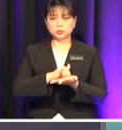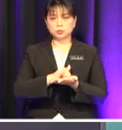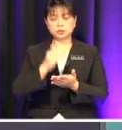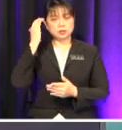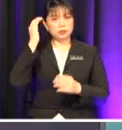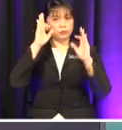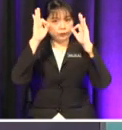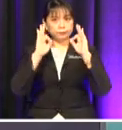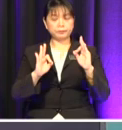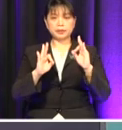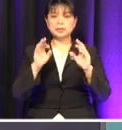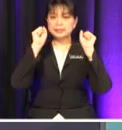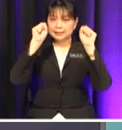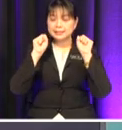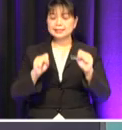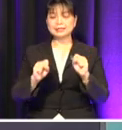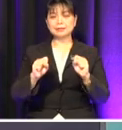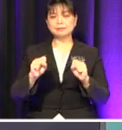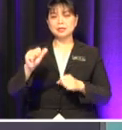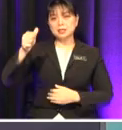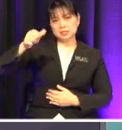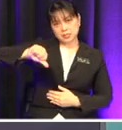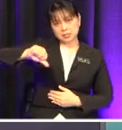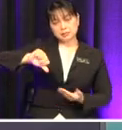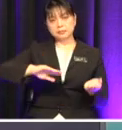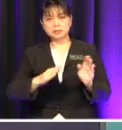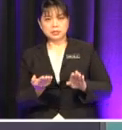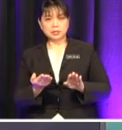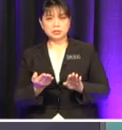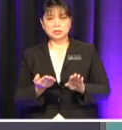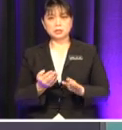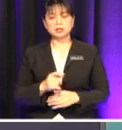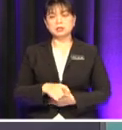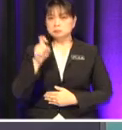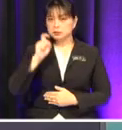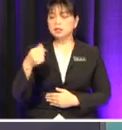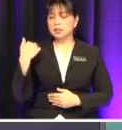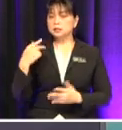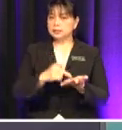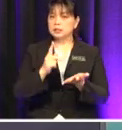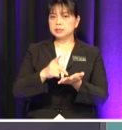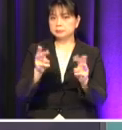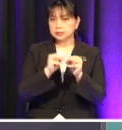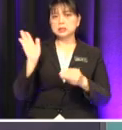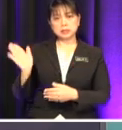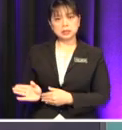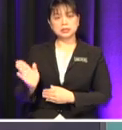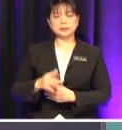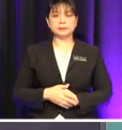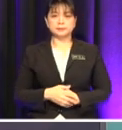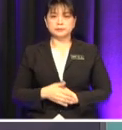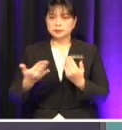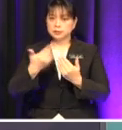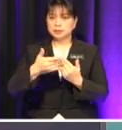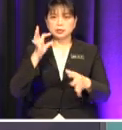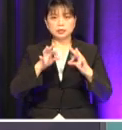kalamati dia ada buy ataupun mengira jumlah pelawanan tentu saja peluitnya senang nih kalau udah